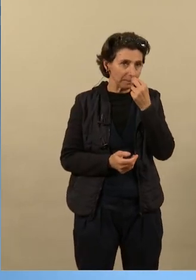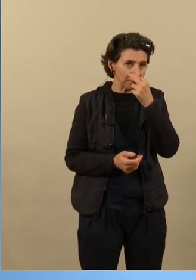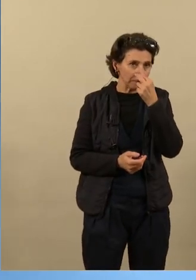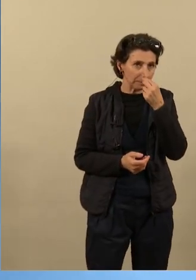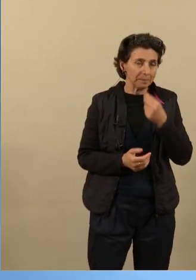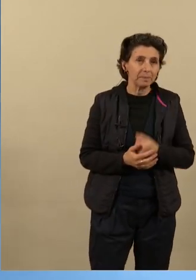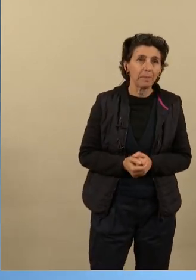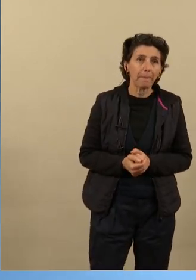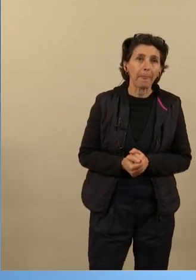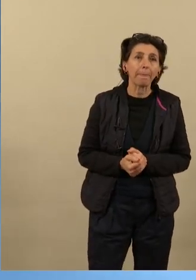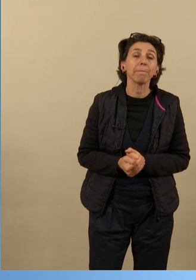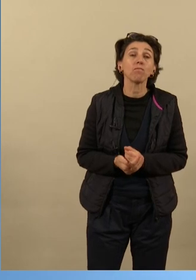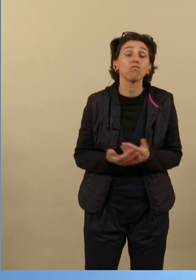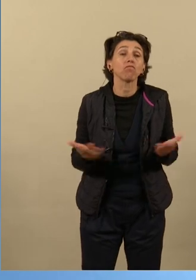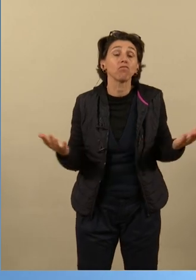benrejeb